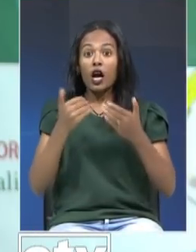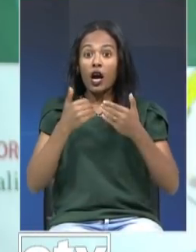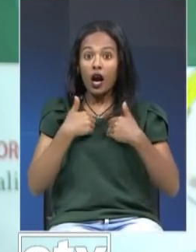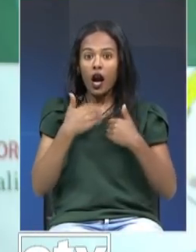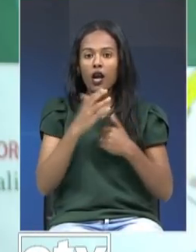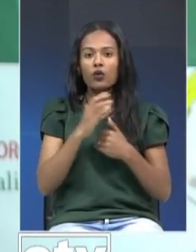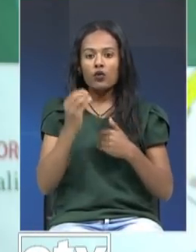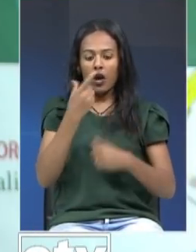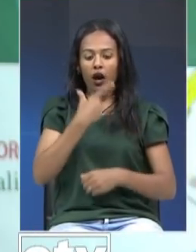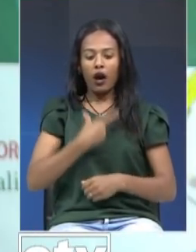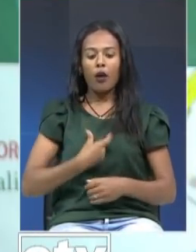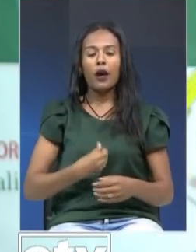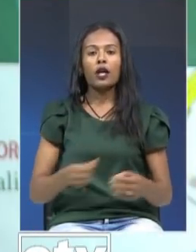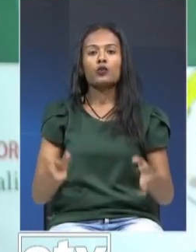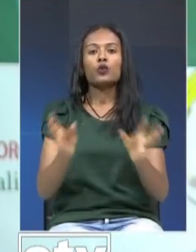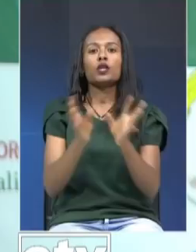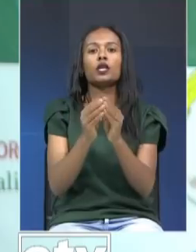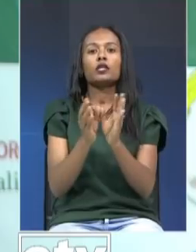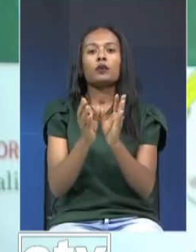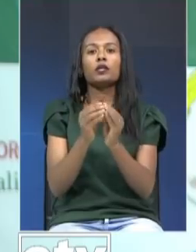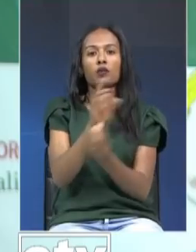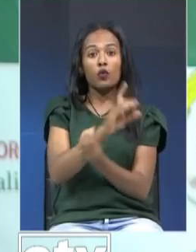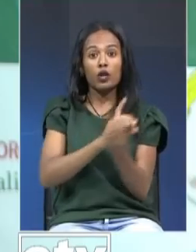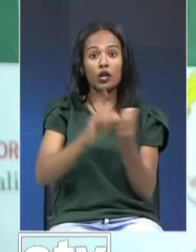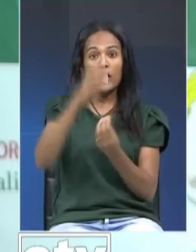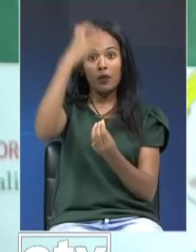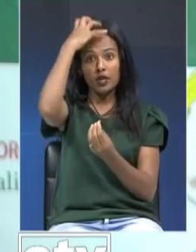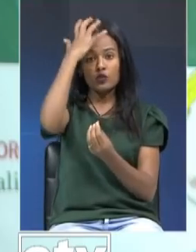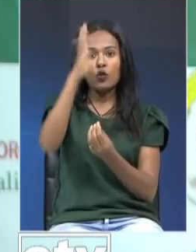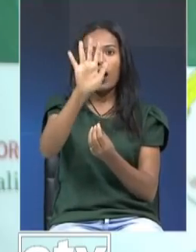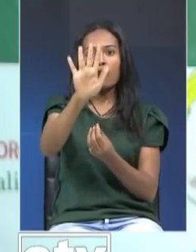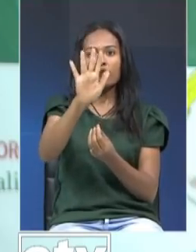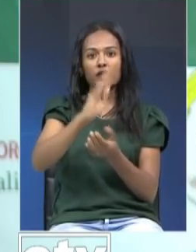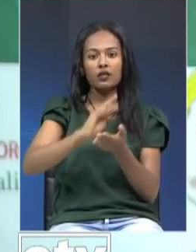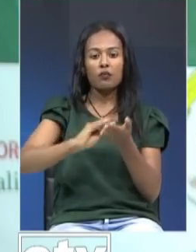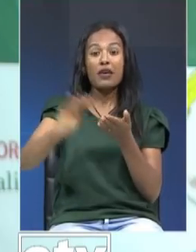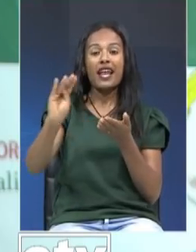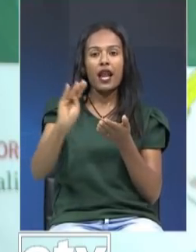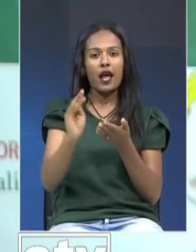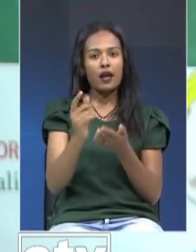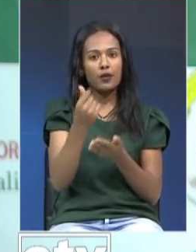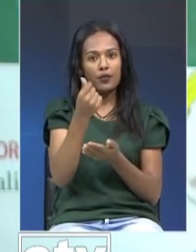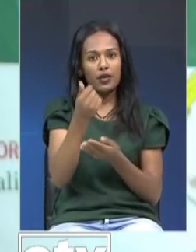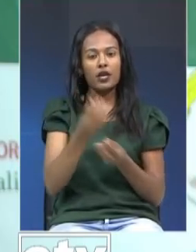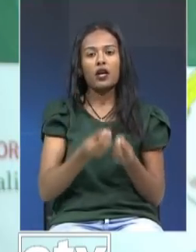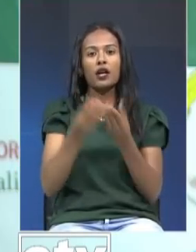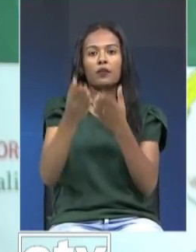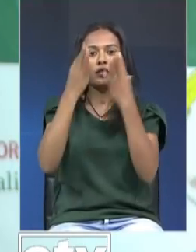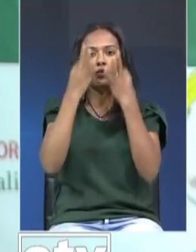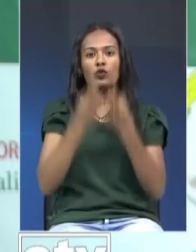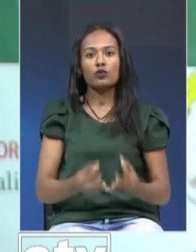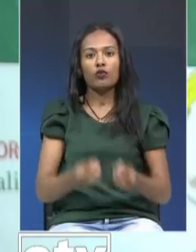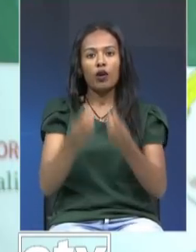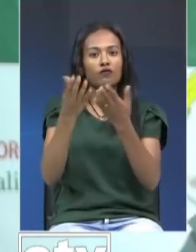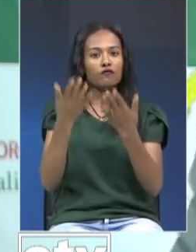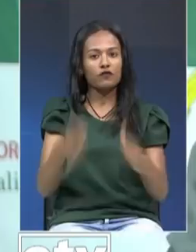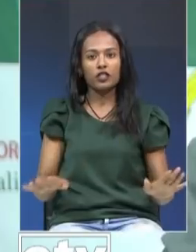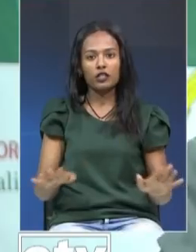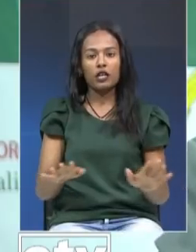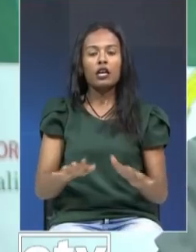ካለውና ከአባላቱ ከሰበሰበው ለክልላዊ መንግስቱ 5 ሚሊዮን ብር ለመስጠት ወስኗል ሰጥቷል።